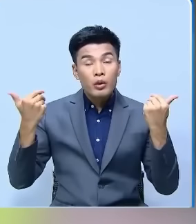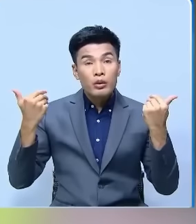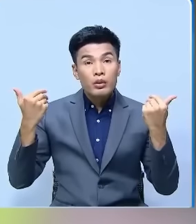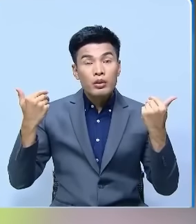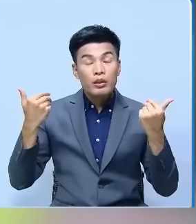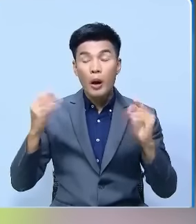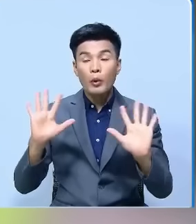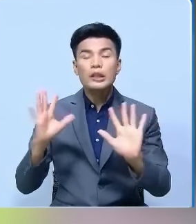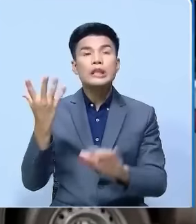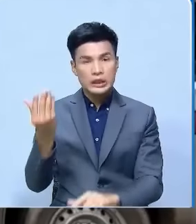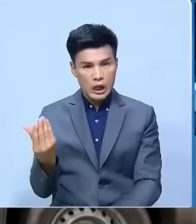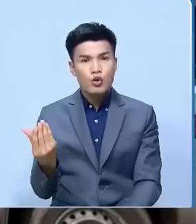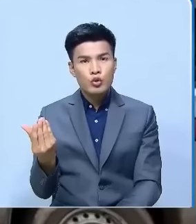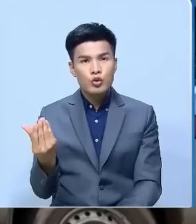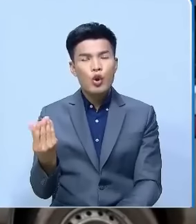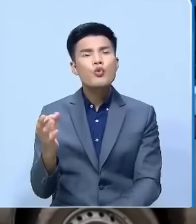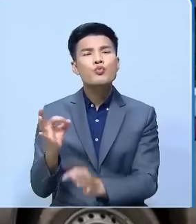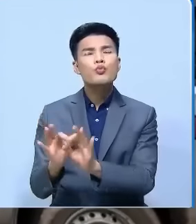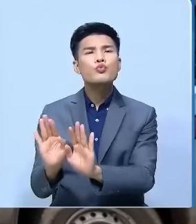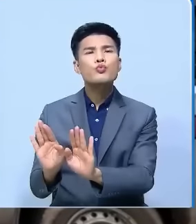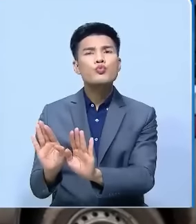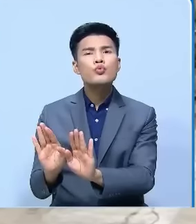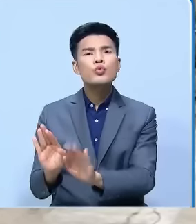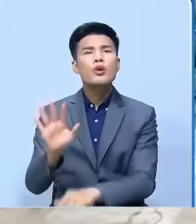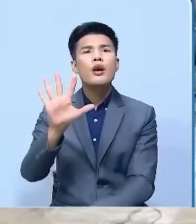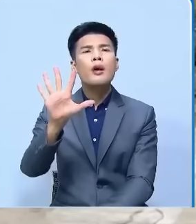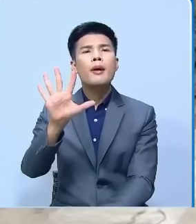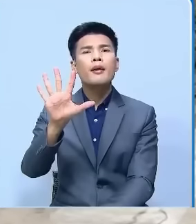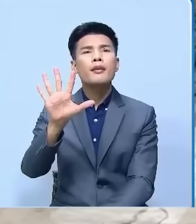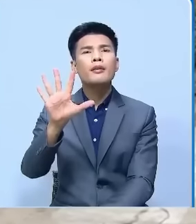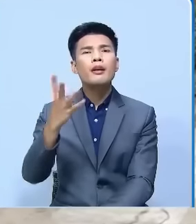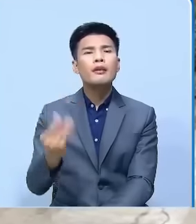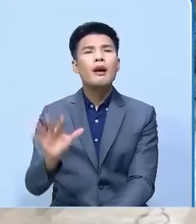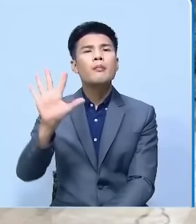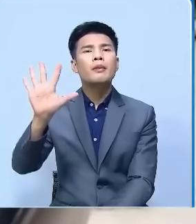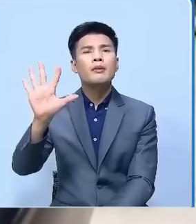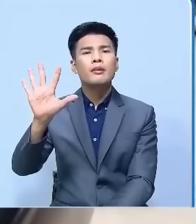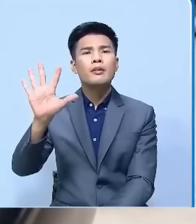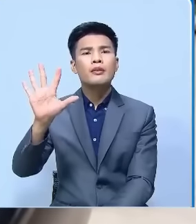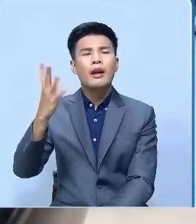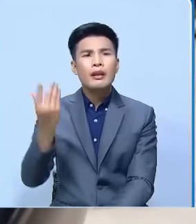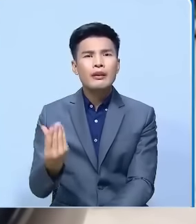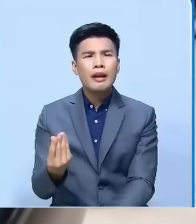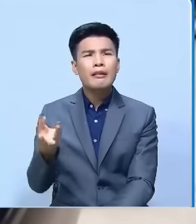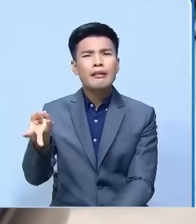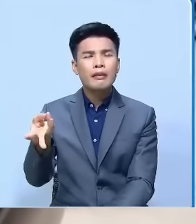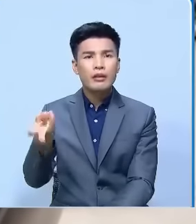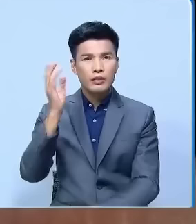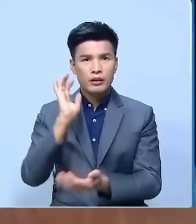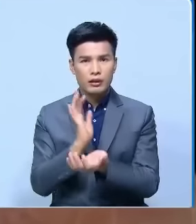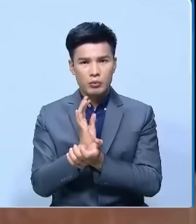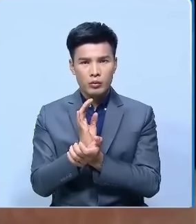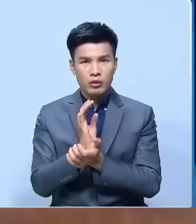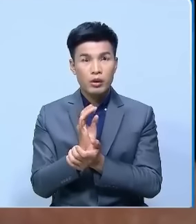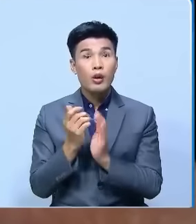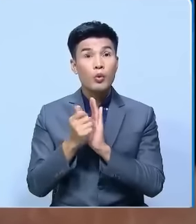เอาไปหมดยังเหลือไว้ให้ลุงติดบัญชี5บาทโอ๊ยเหลือไว้ 5บาทตอนนี้ทางตำรวจสพร